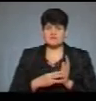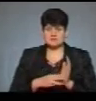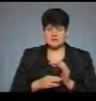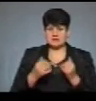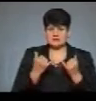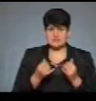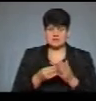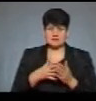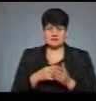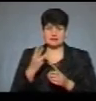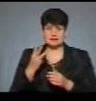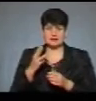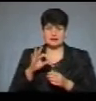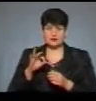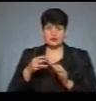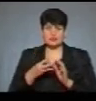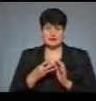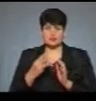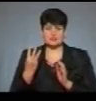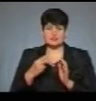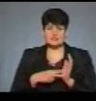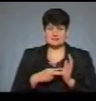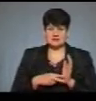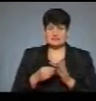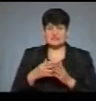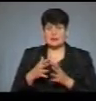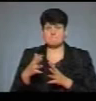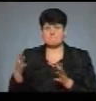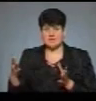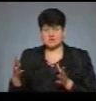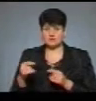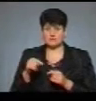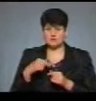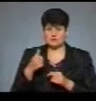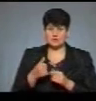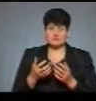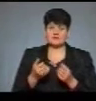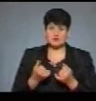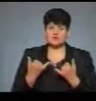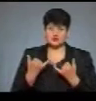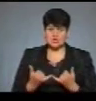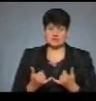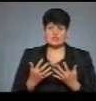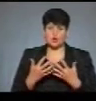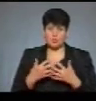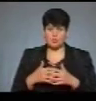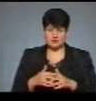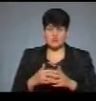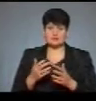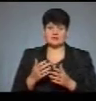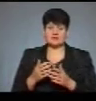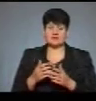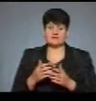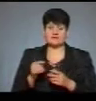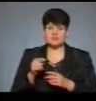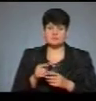Зараз тариф від 3,03 до 3,70. Ціна ніби більша, але ми цього року взяли сучасніше обладнання. Чиллер, який заморожує,